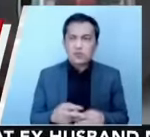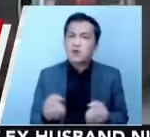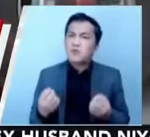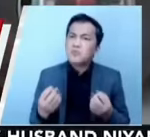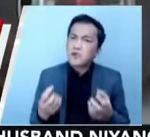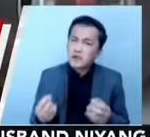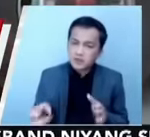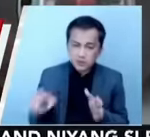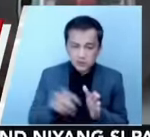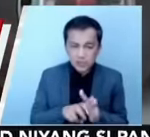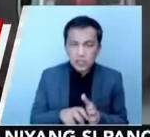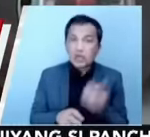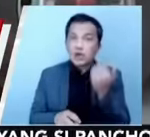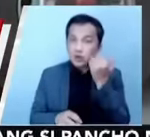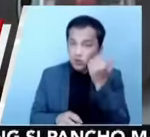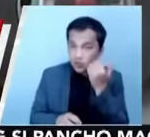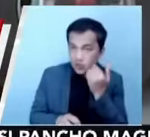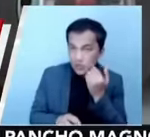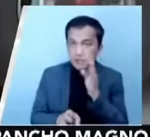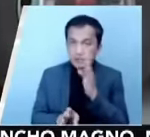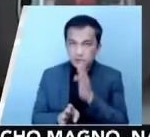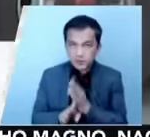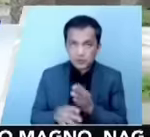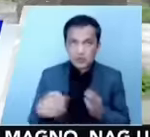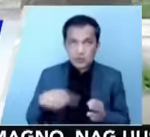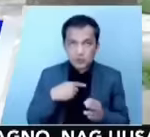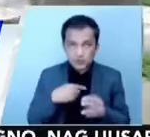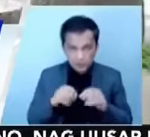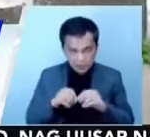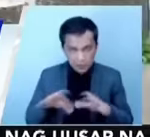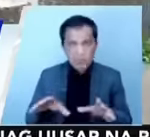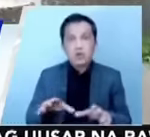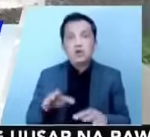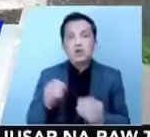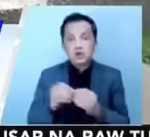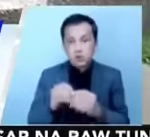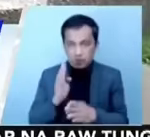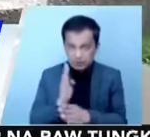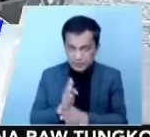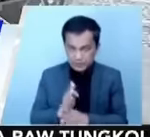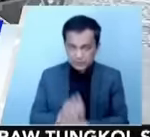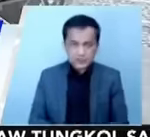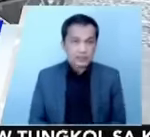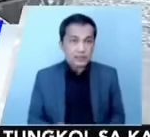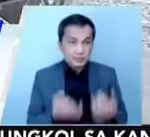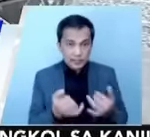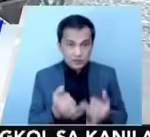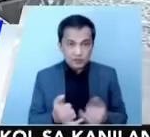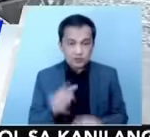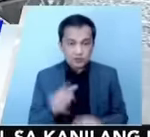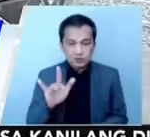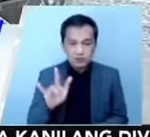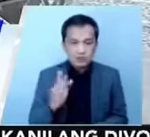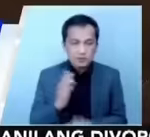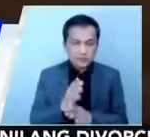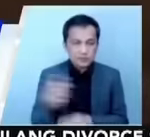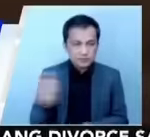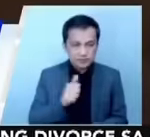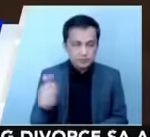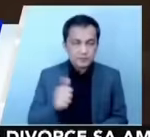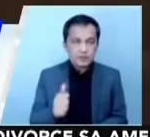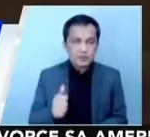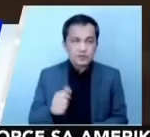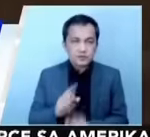buses, we will deploy more buses. Sa ngayon, merong 25 na bus ang bumibiyahe para tugunan